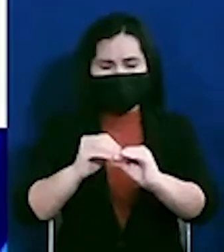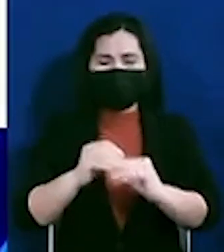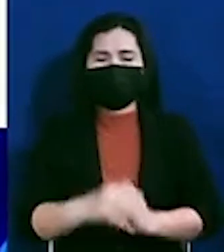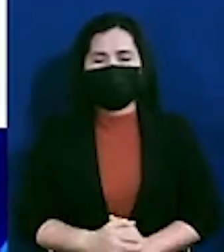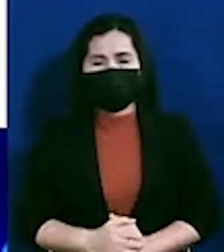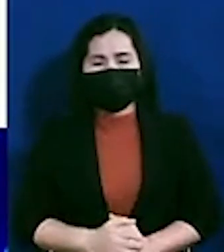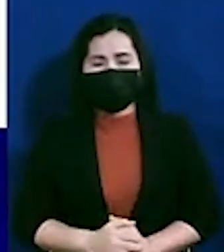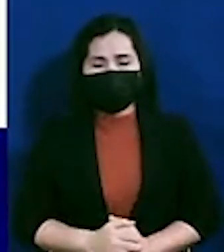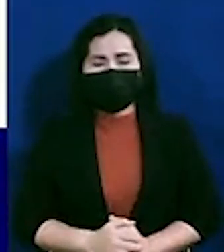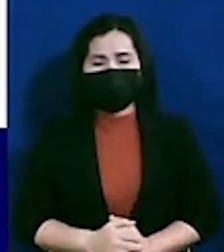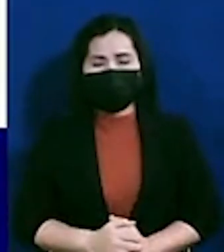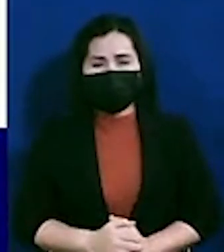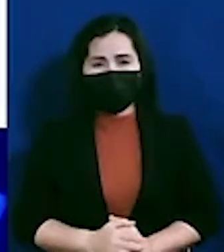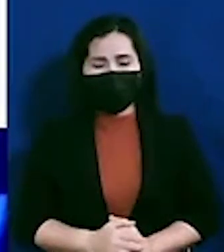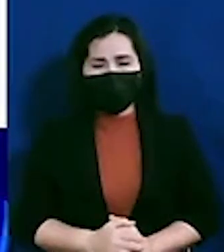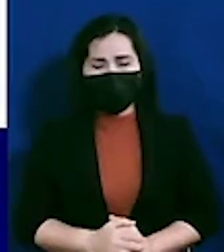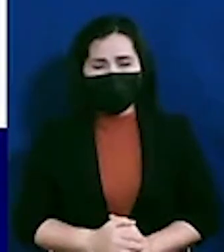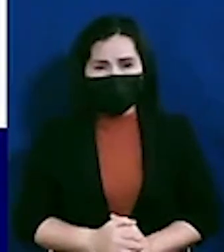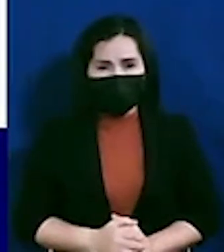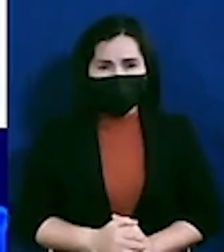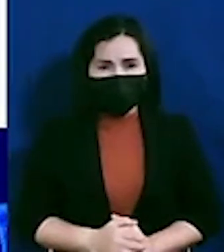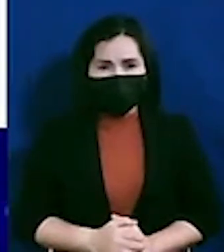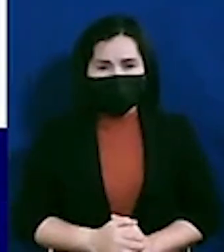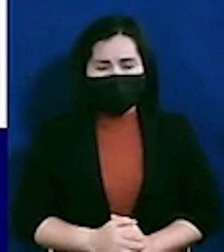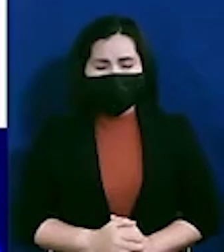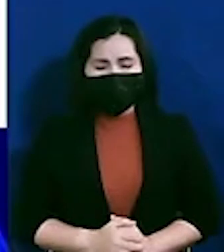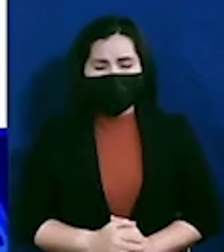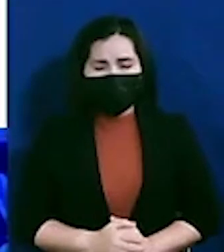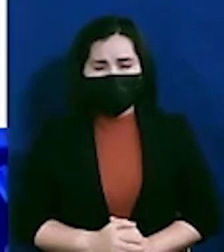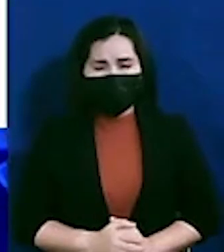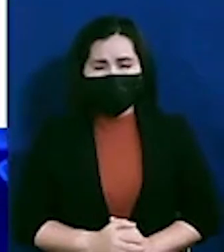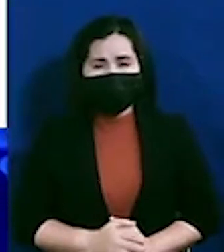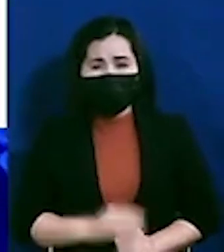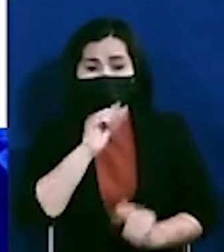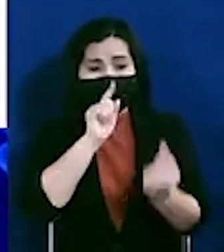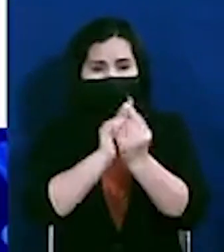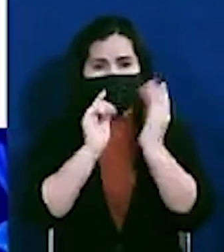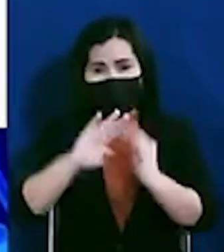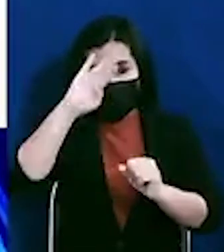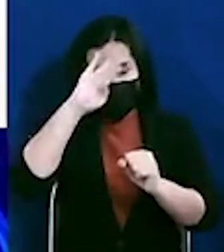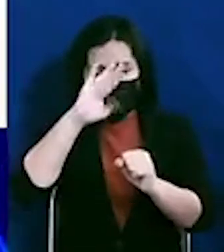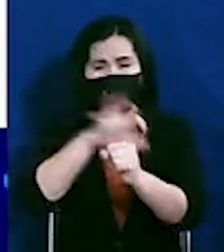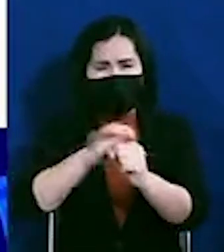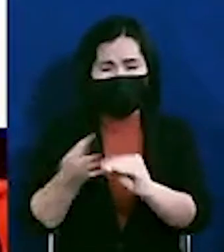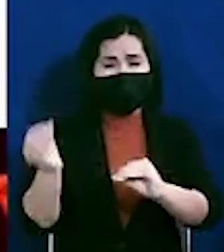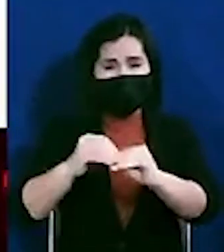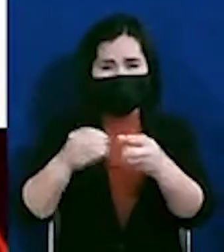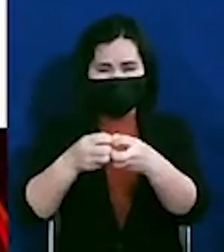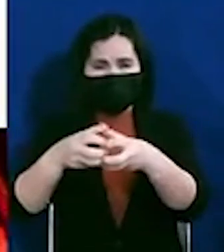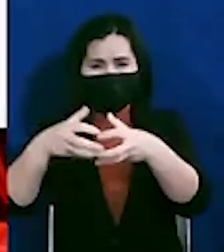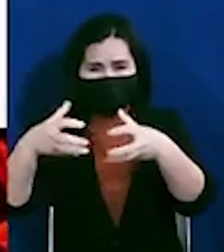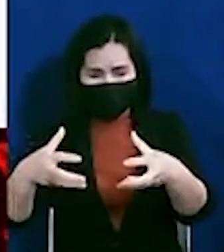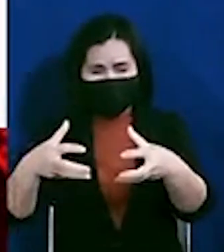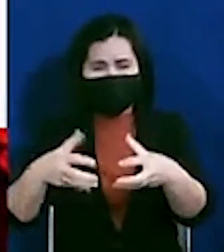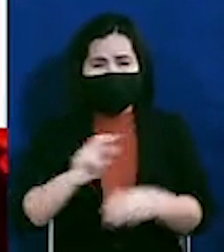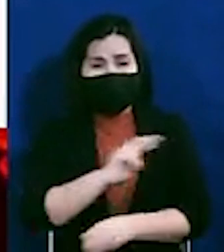เจอคนไข้เพิ่มมากขึ้นเนี่ยนะครับในขณะที่ระบบบริการของเราเนี่ยในควรจะสงวนไว้สำหรับกับ